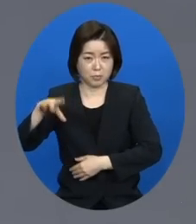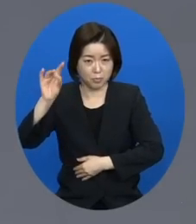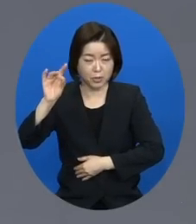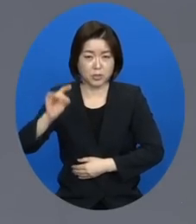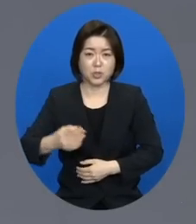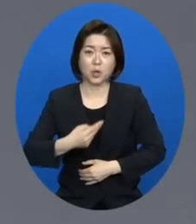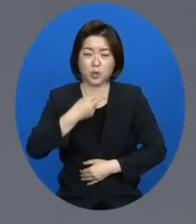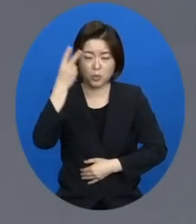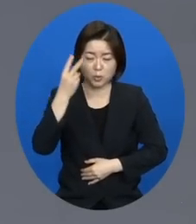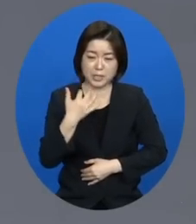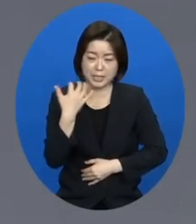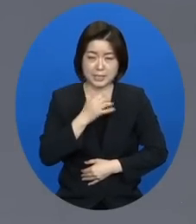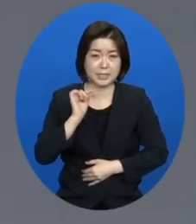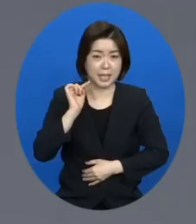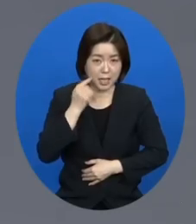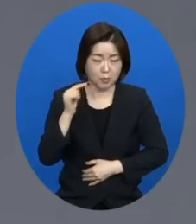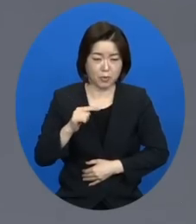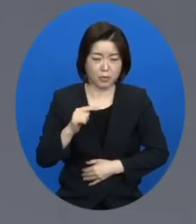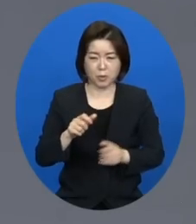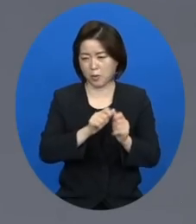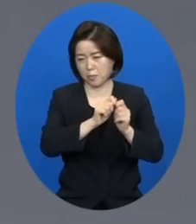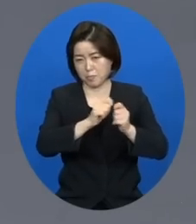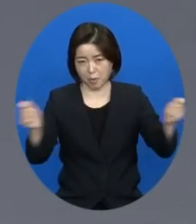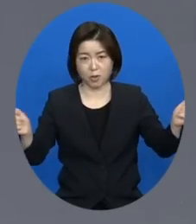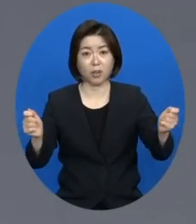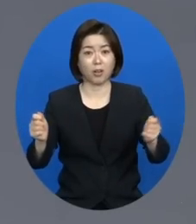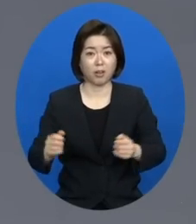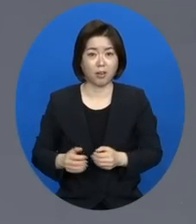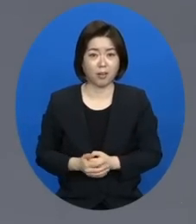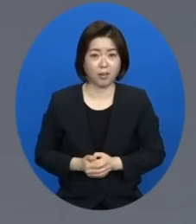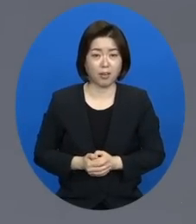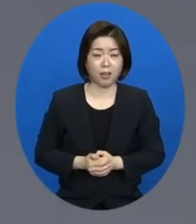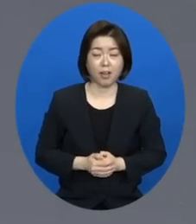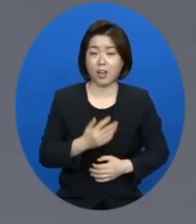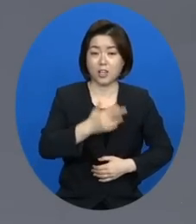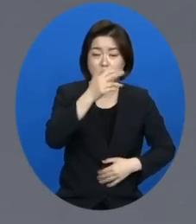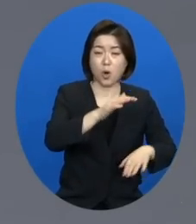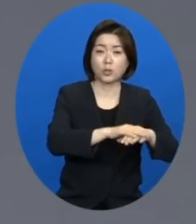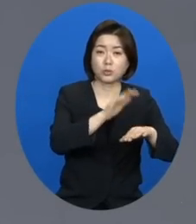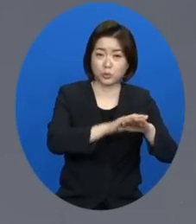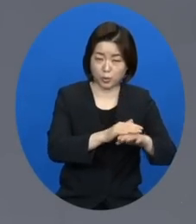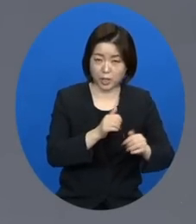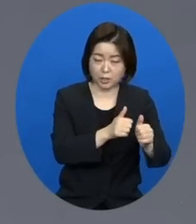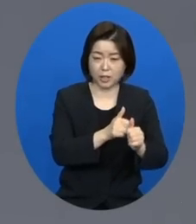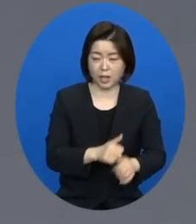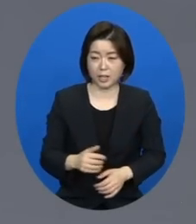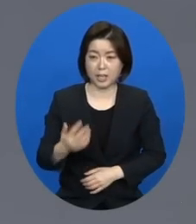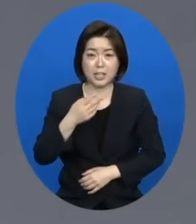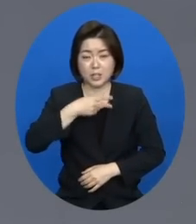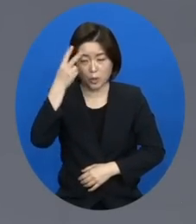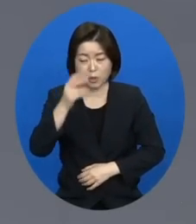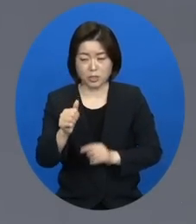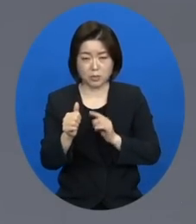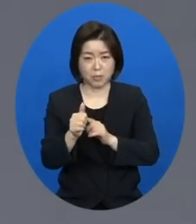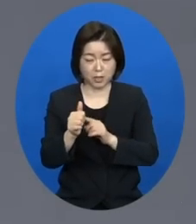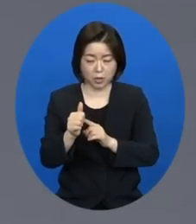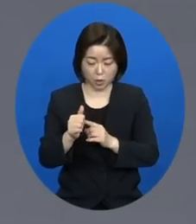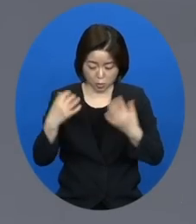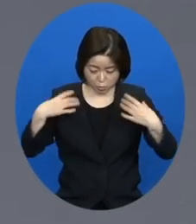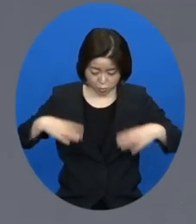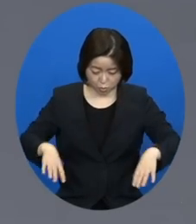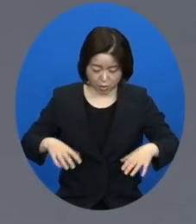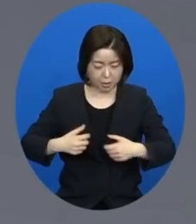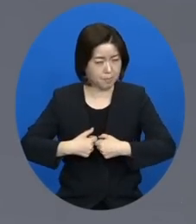요셉의 채색옷을 벗기셨어요. 형들의 손에 의해서 그의 채색옷을 벗기십니다.